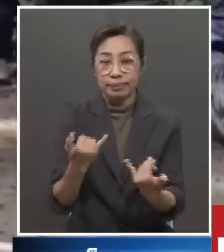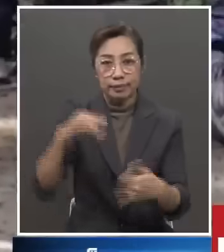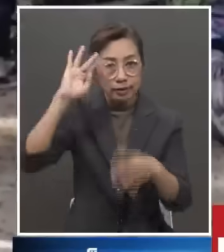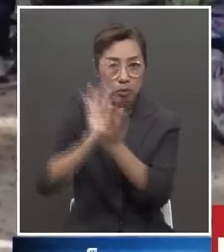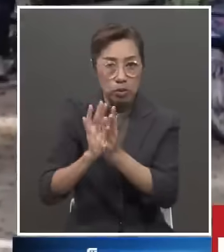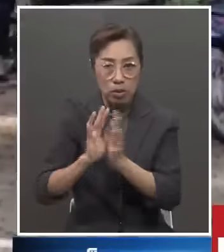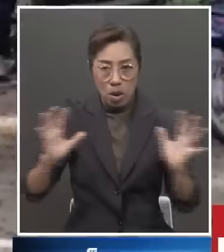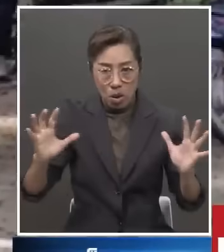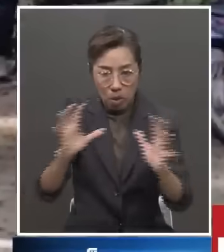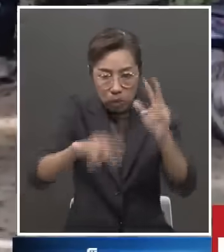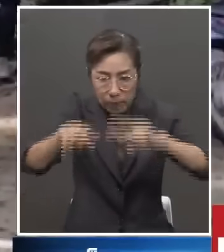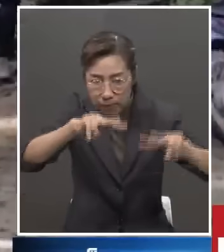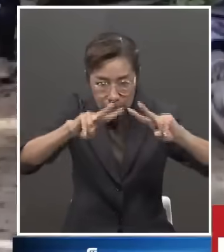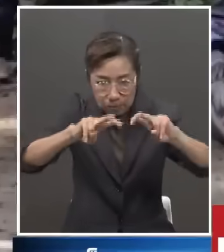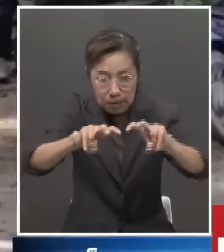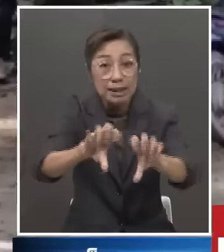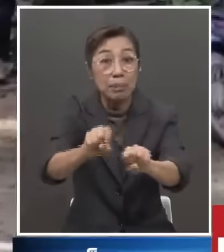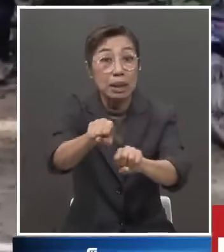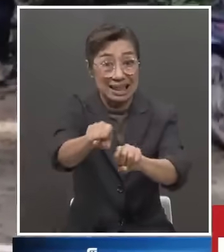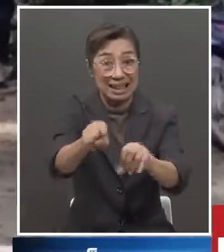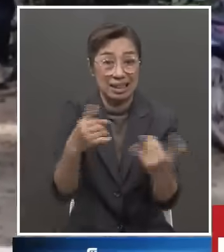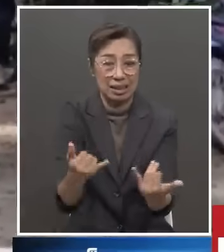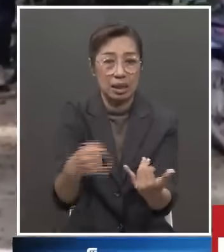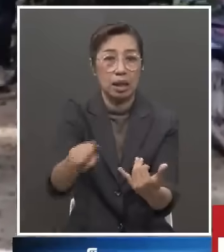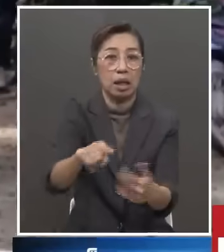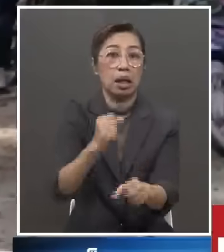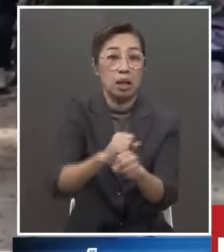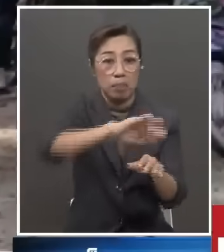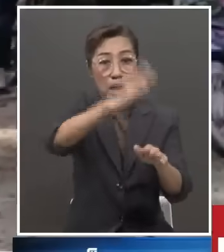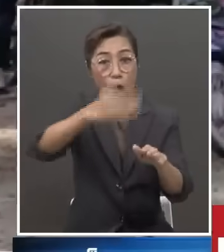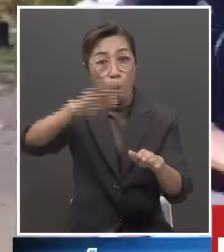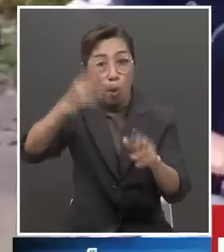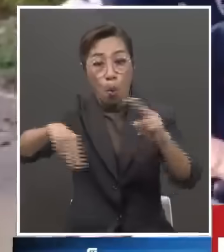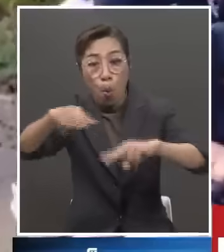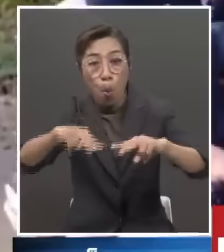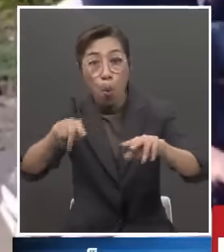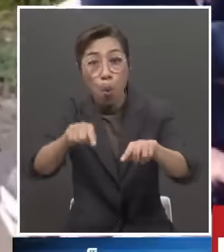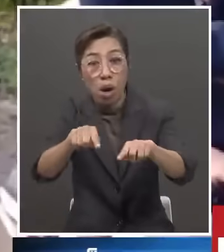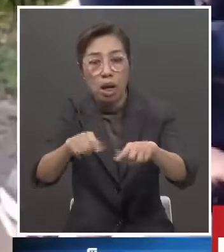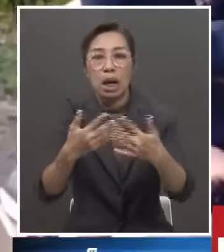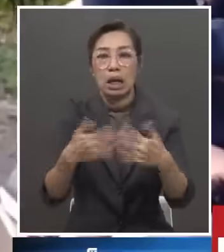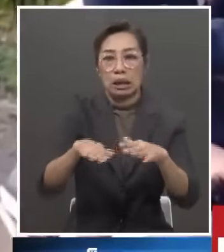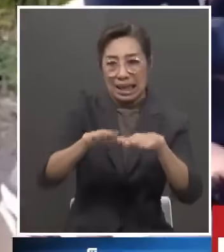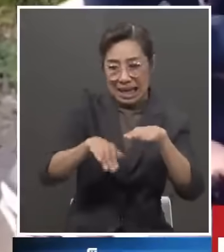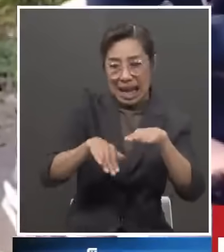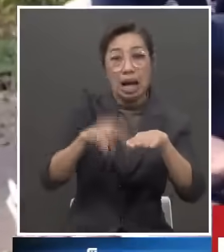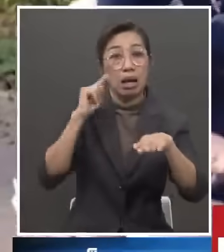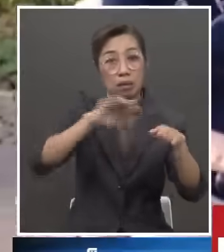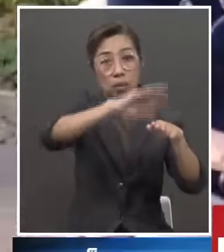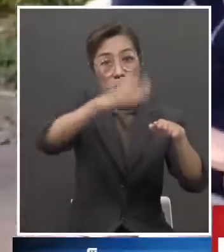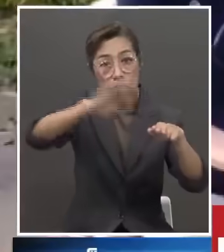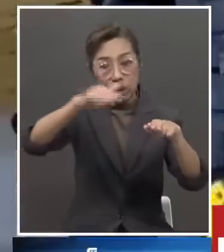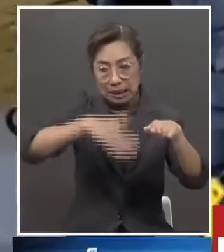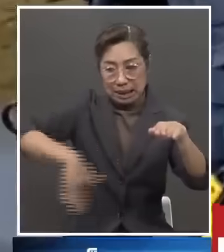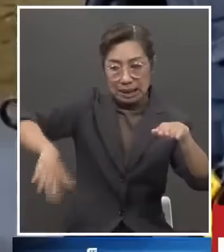ล่าเสียแป้งในครั้งนี้นะคะไม่ได้มีการปฏิบัติการแค่บนเขาเท่านั้นนะคะแต่ภาคพื้นดินเจ้าหน้าที่ยังคงมีการเน้น